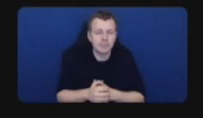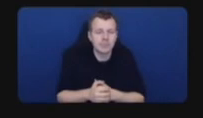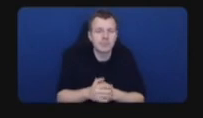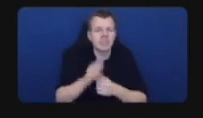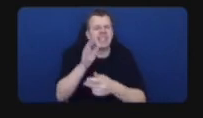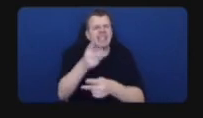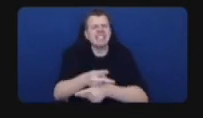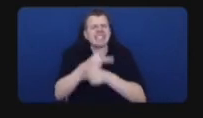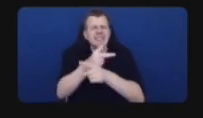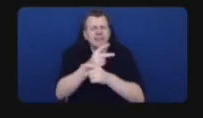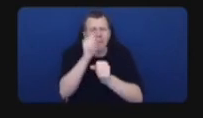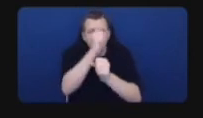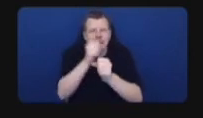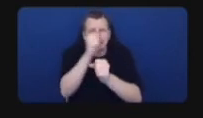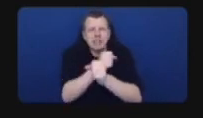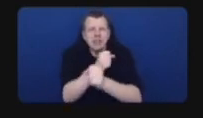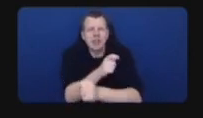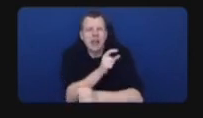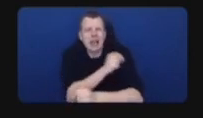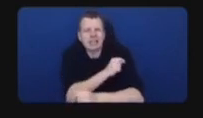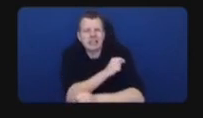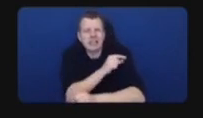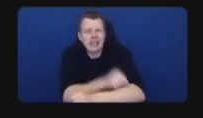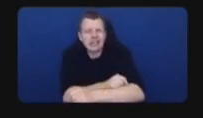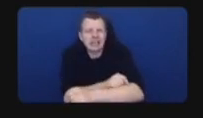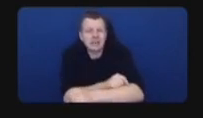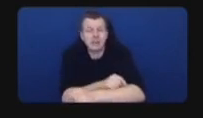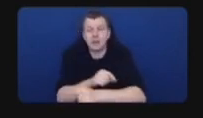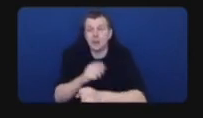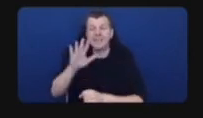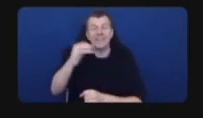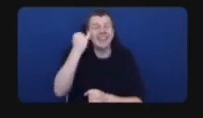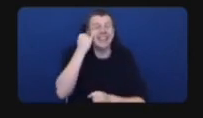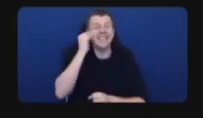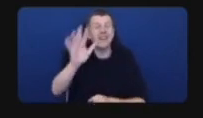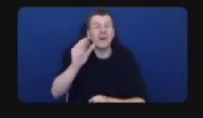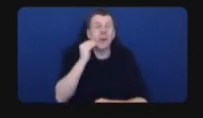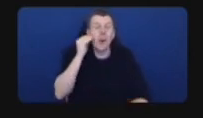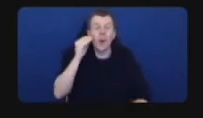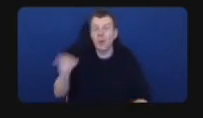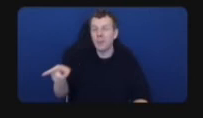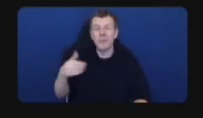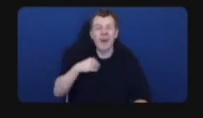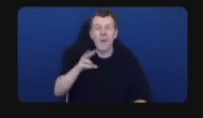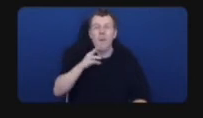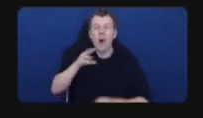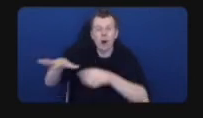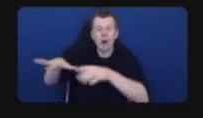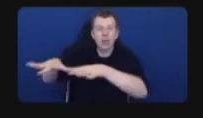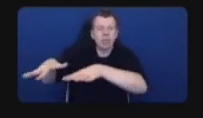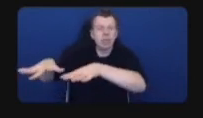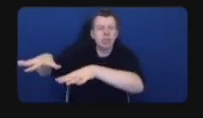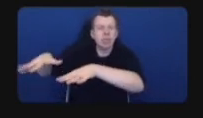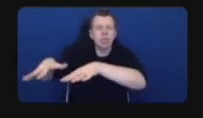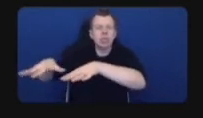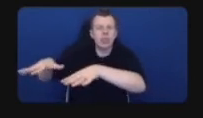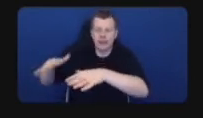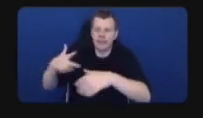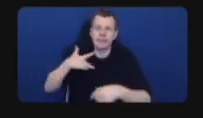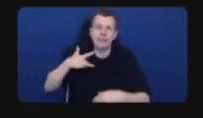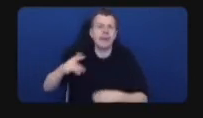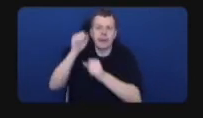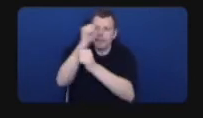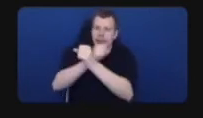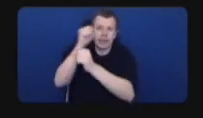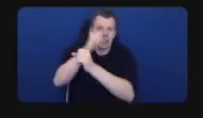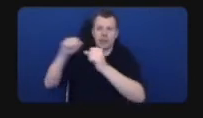要避免被蚊子咬。能够避免的方法呢，就是如果是有进水的话，可以把进水要避免要养